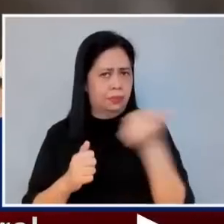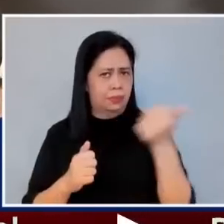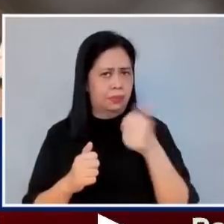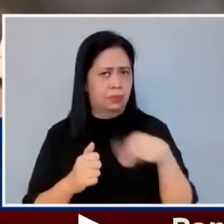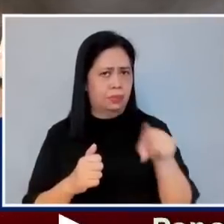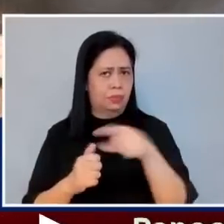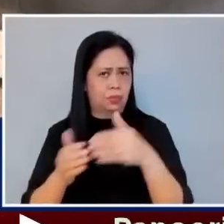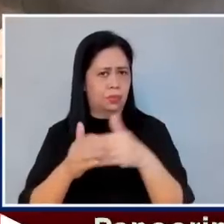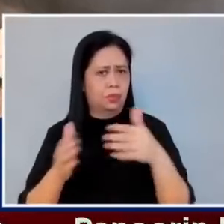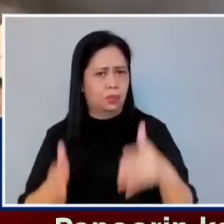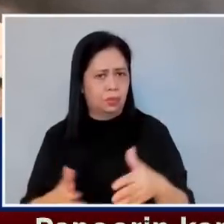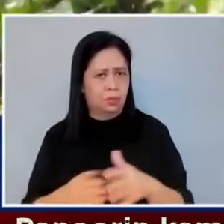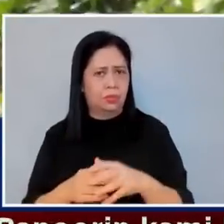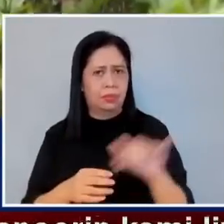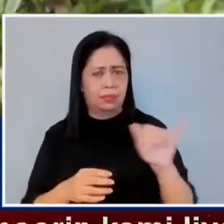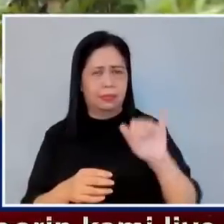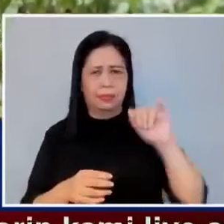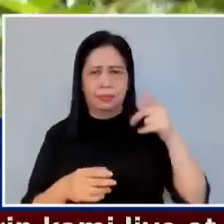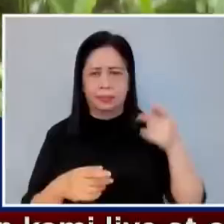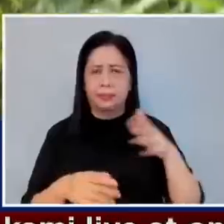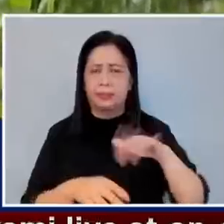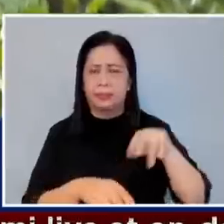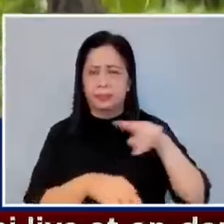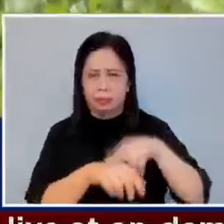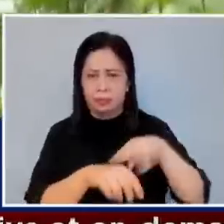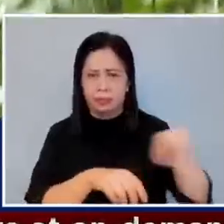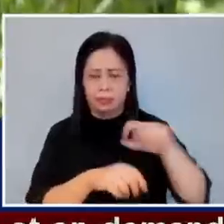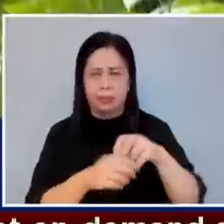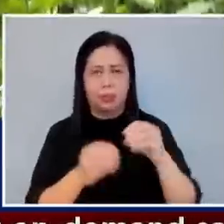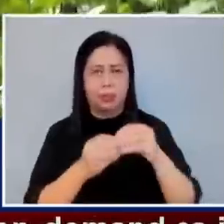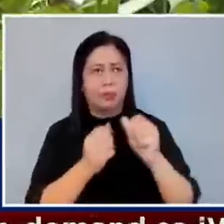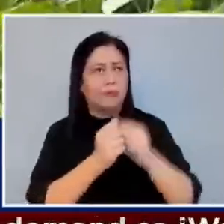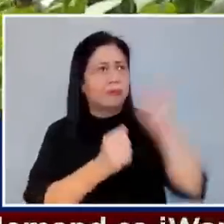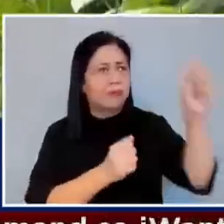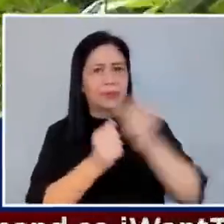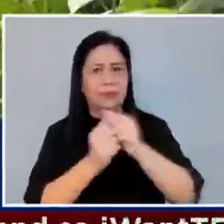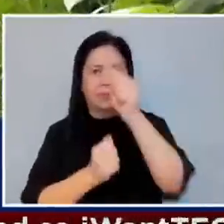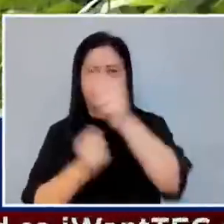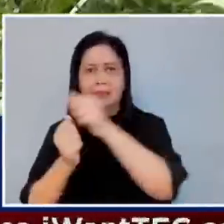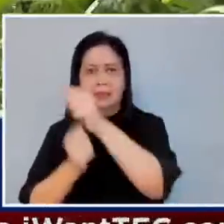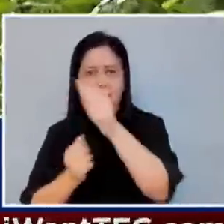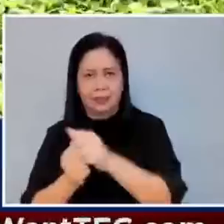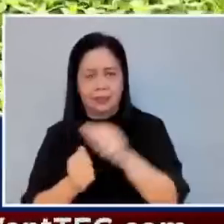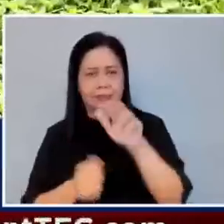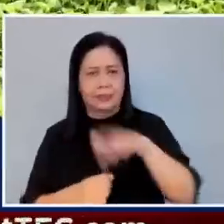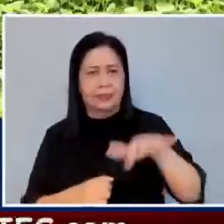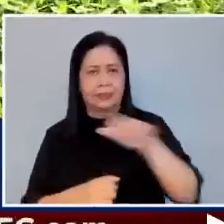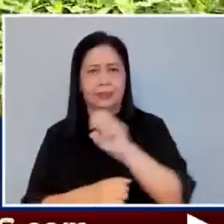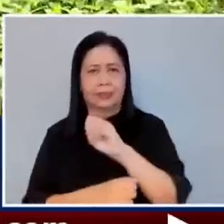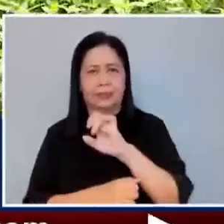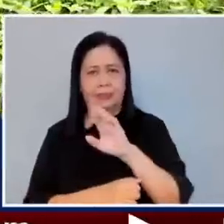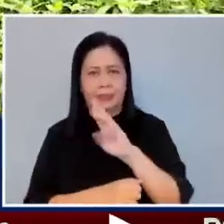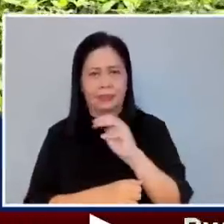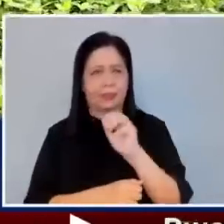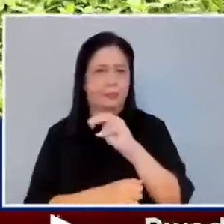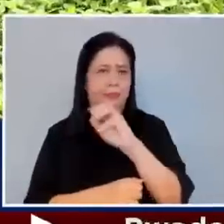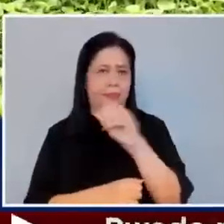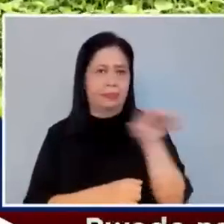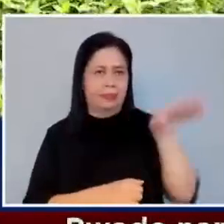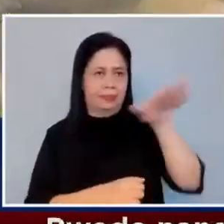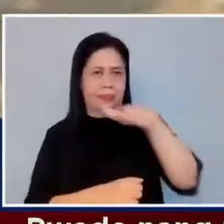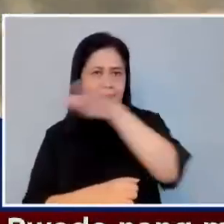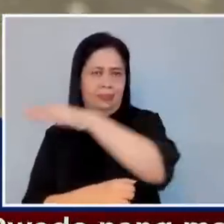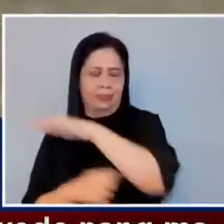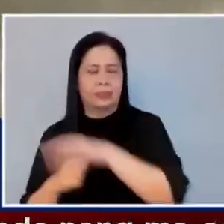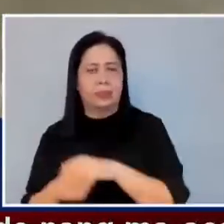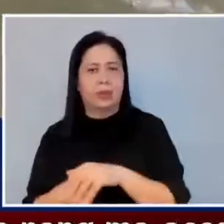mga estudyanteng katutubo na nakatira sa mas malayo pang lugar sa Sierra Madre? 2 oras ang